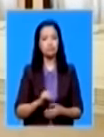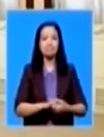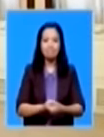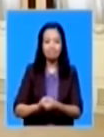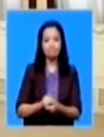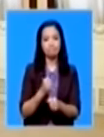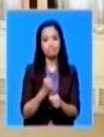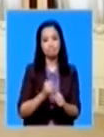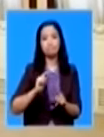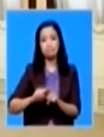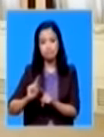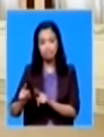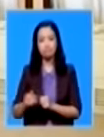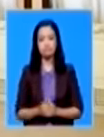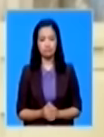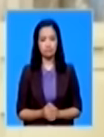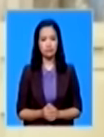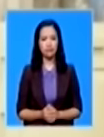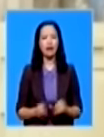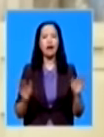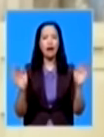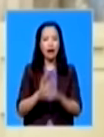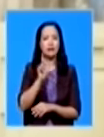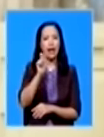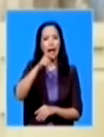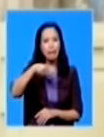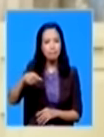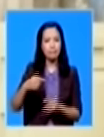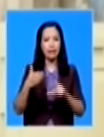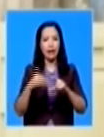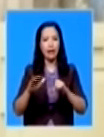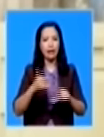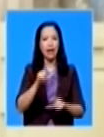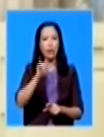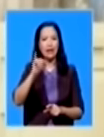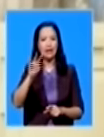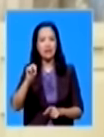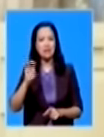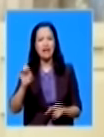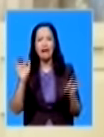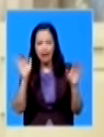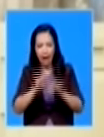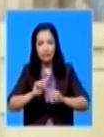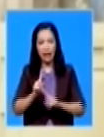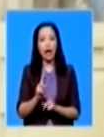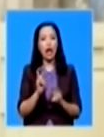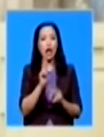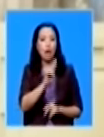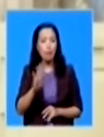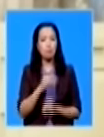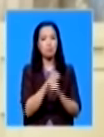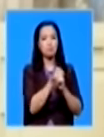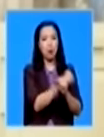ผลิตนะอันนี้มันก็คล้ายๆแอปพลิเคชัน LINE อ่ะนะแต่มีระบบรักษาความปลอดภัยของข้อมูลก็เป็นทั้งข้อมูลส่ว